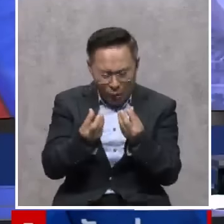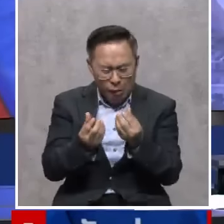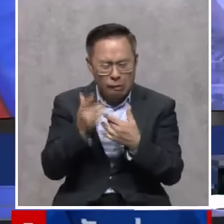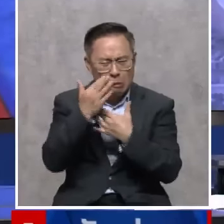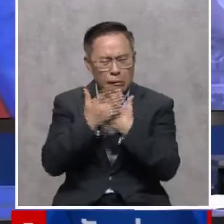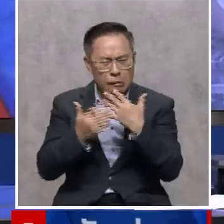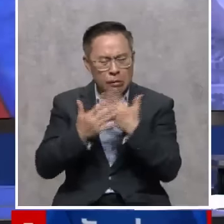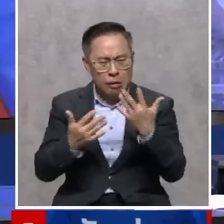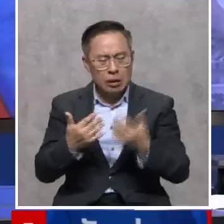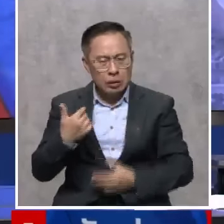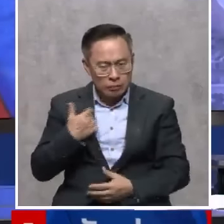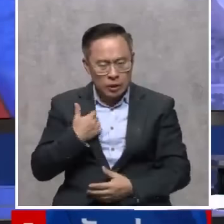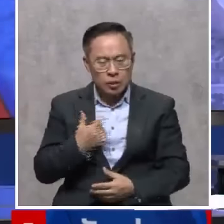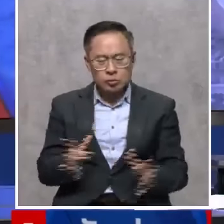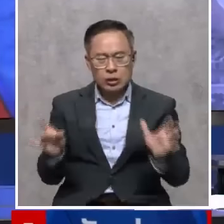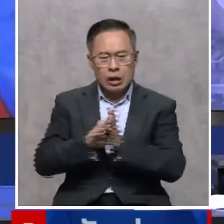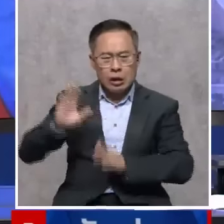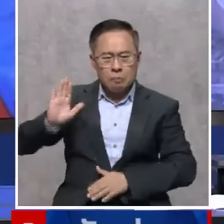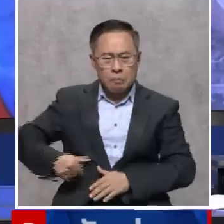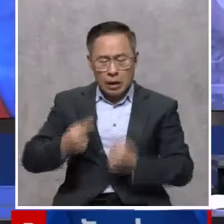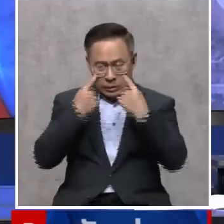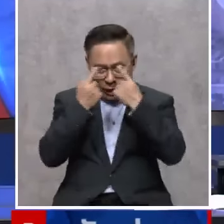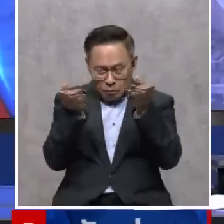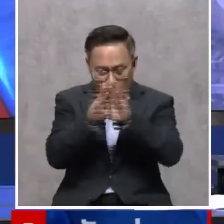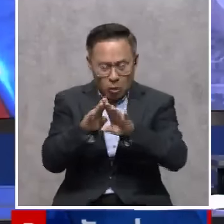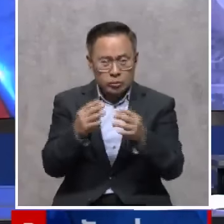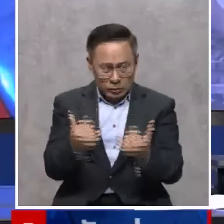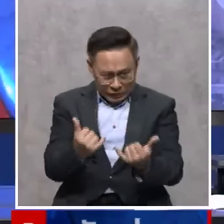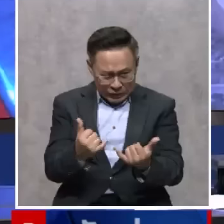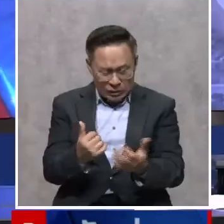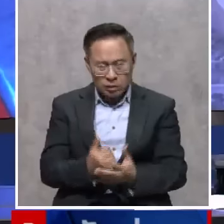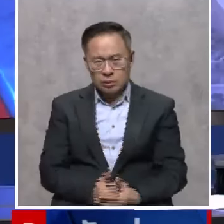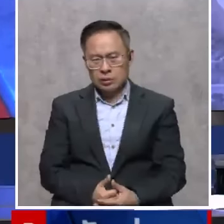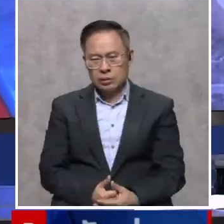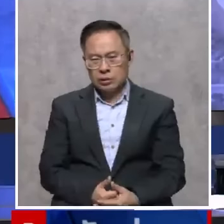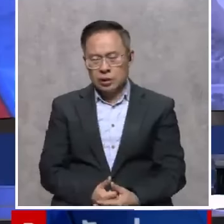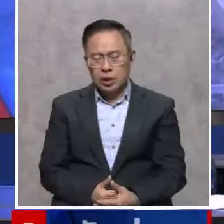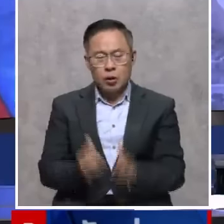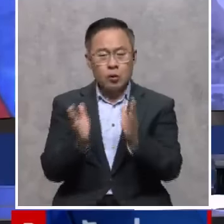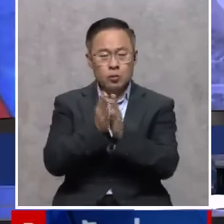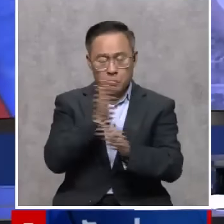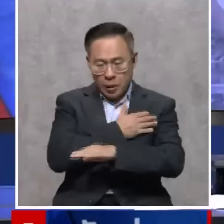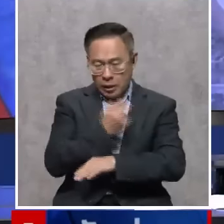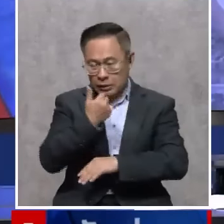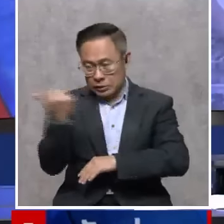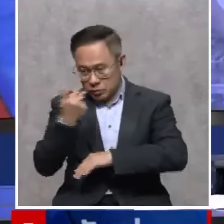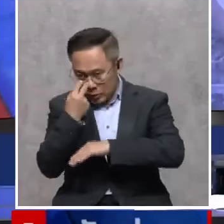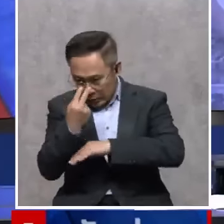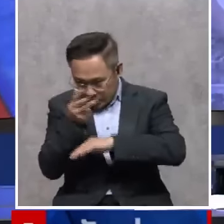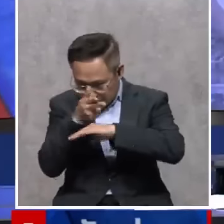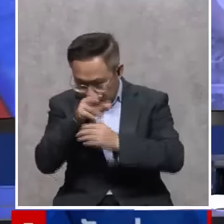อ่ะคือเราเป็นคนใช่เราเป็นคนรักสุนัขรักหมาทีนี้เนี่ยพอไปถามเรื่องราวร้องเ